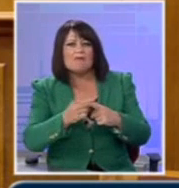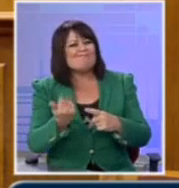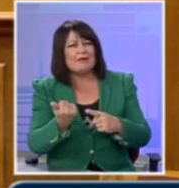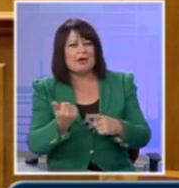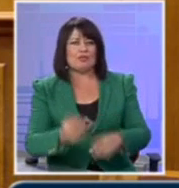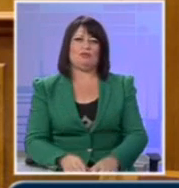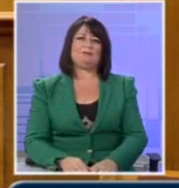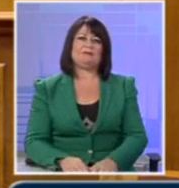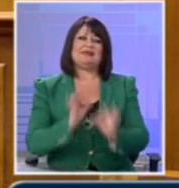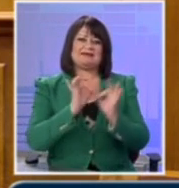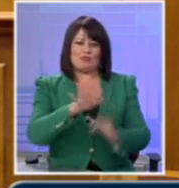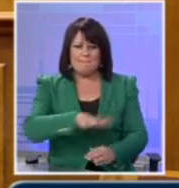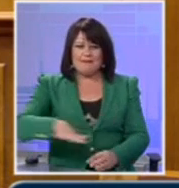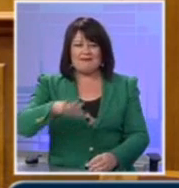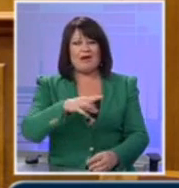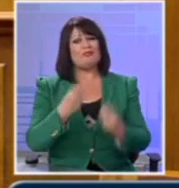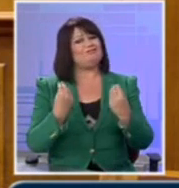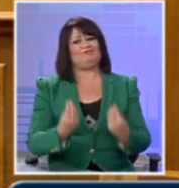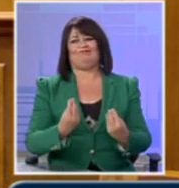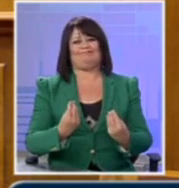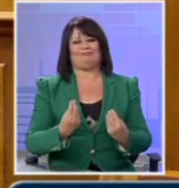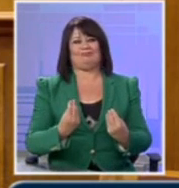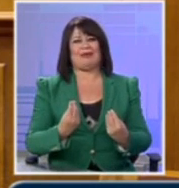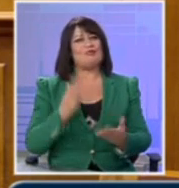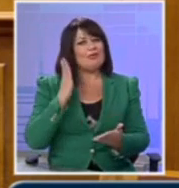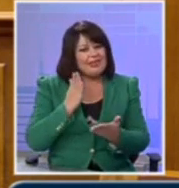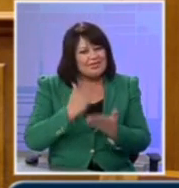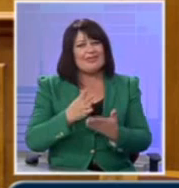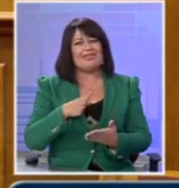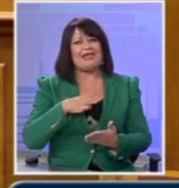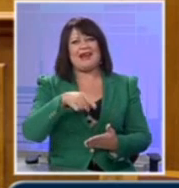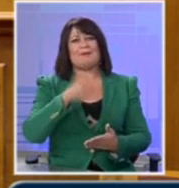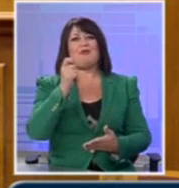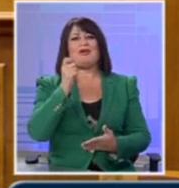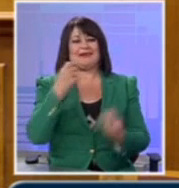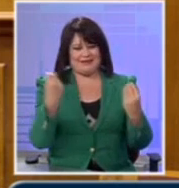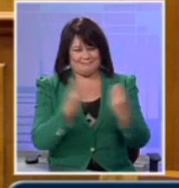Σίγουρα δεν είναι το περιβάλλον που μια κυβέρνηση θα επέλεγε να ασκήσει πολιτική.